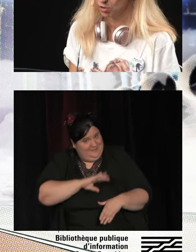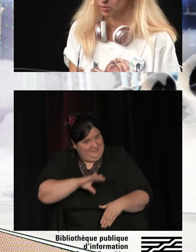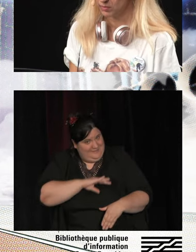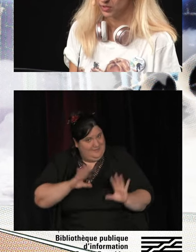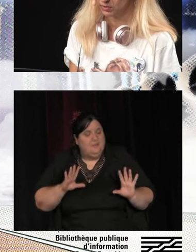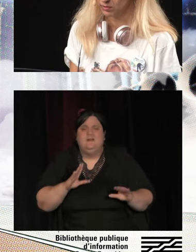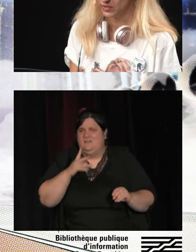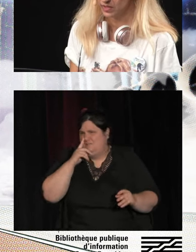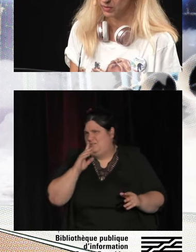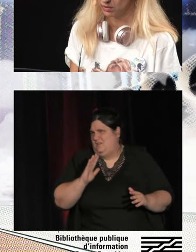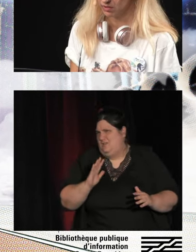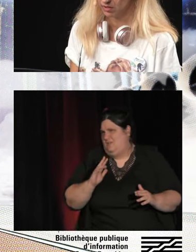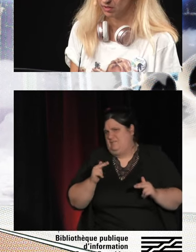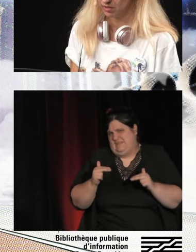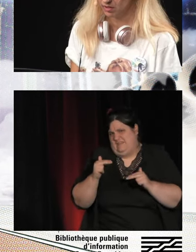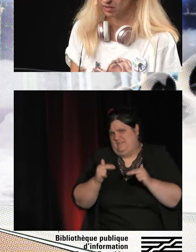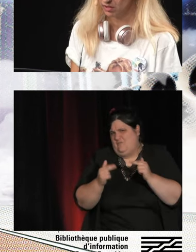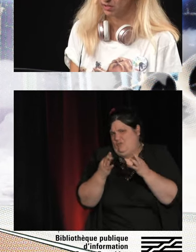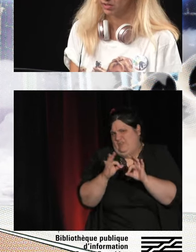on avance. Peut-être j'aurais dû commencer au niveau 10, là, parce que...